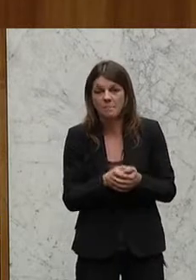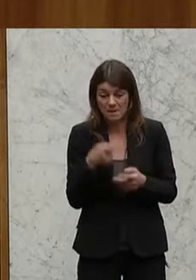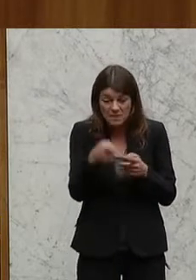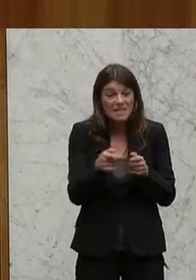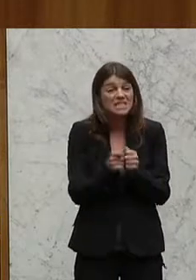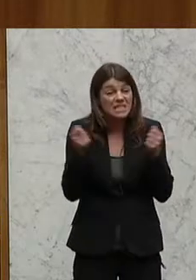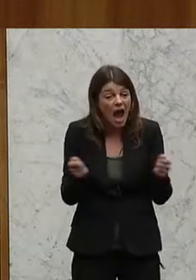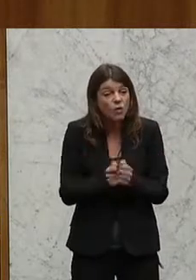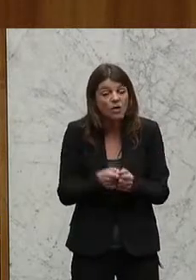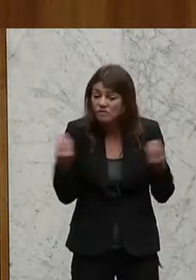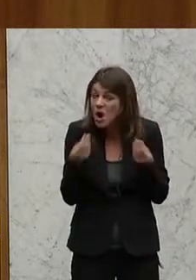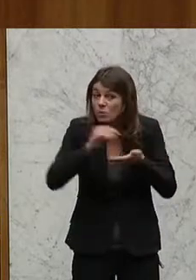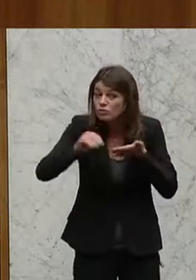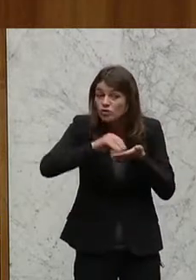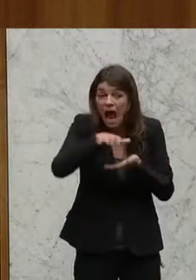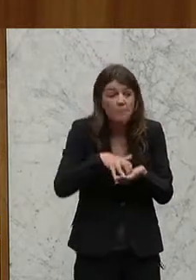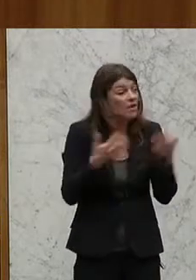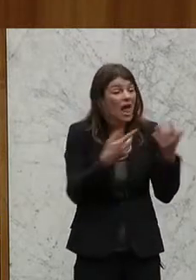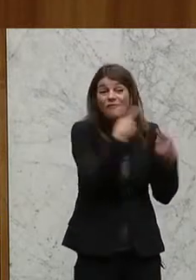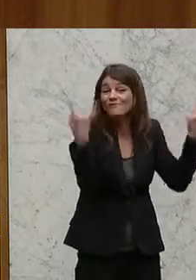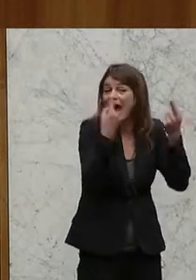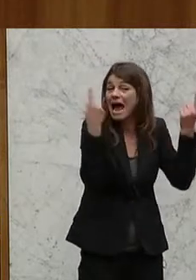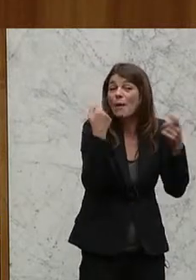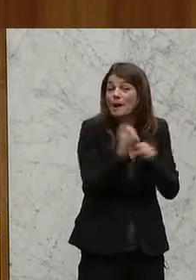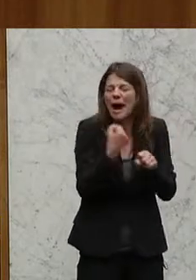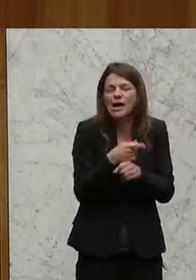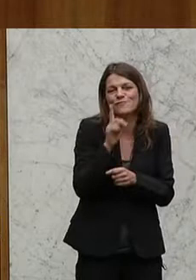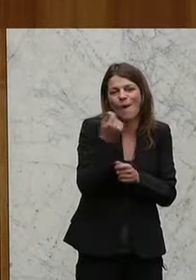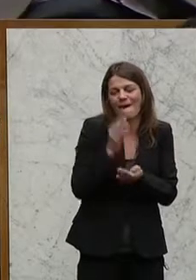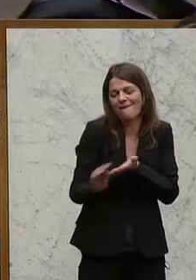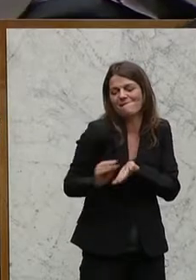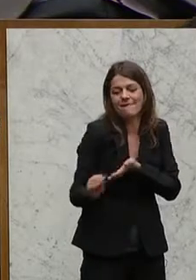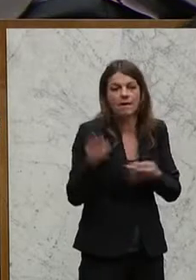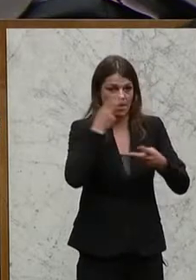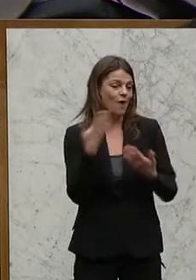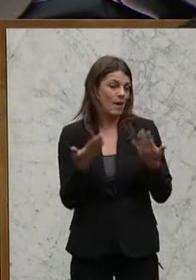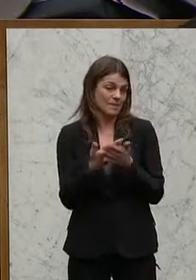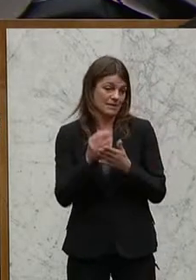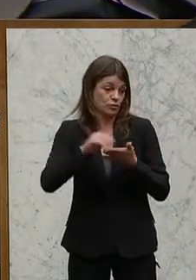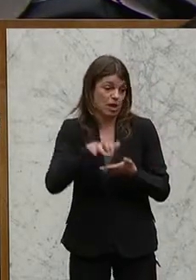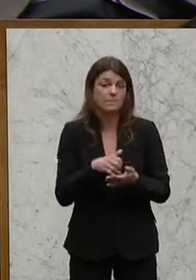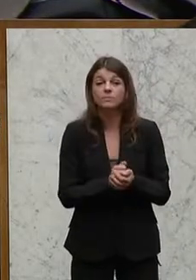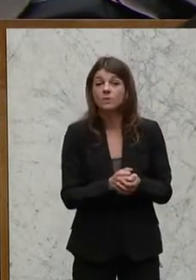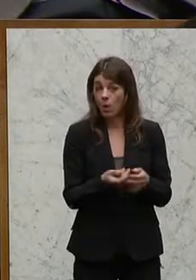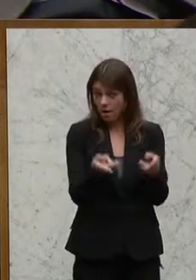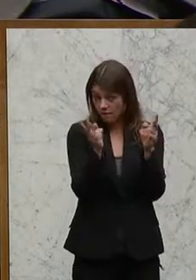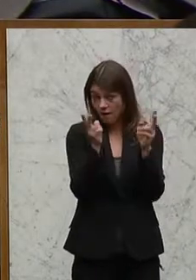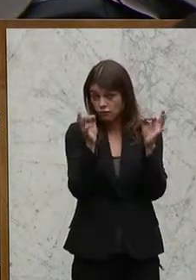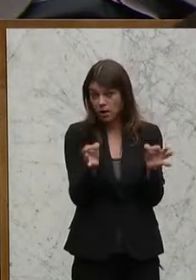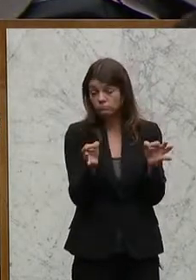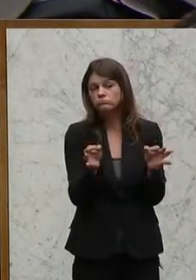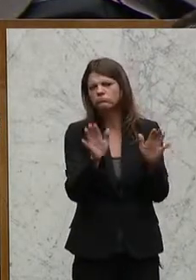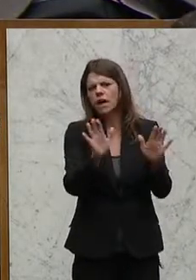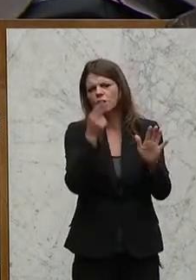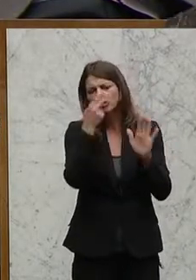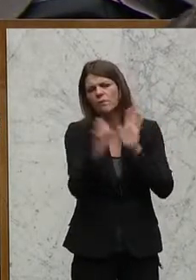diese Zeitung das deshalb geschrieben hat, weil Sie inseriert haben mit Steuergeld, selbstverständlich, oder ob das tatsächlich stimmt. Dann schauen wir